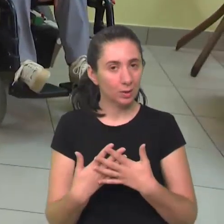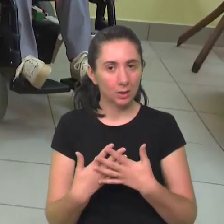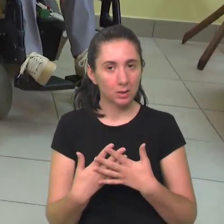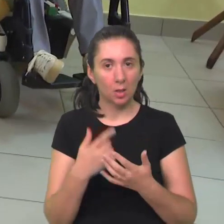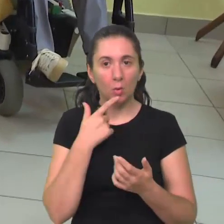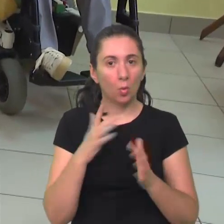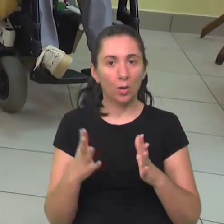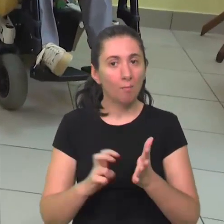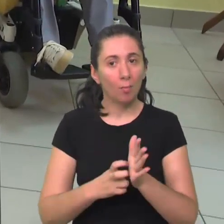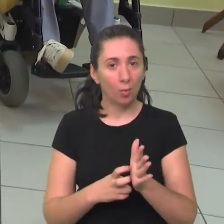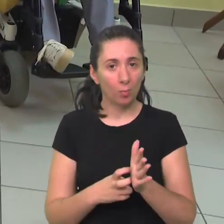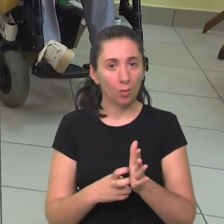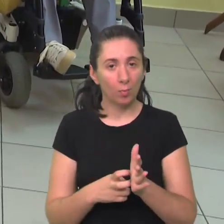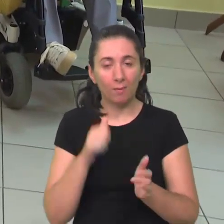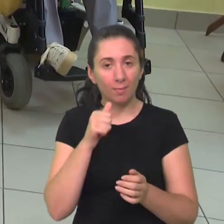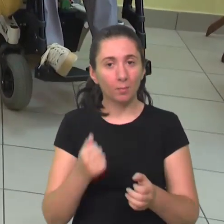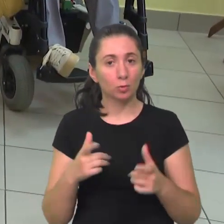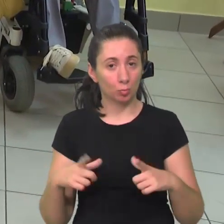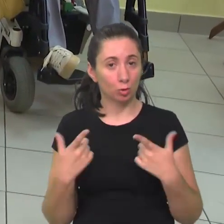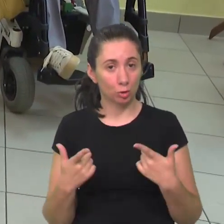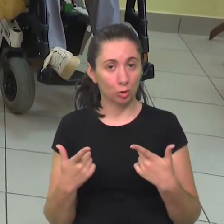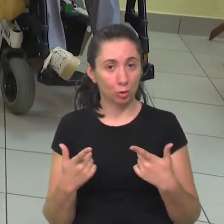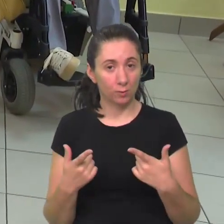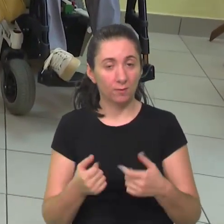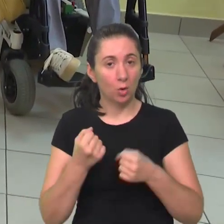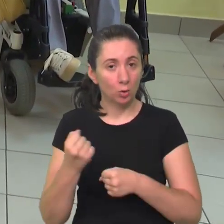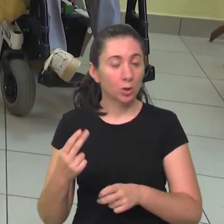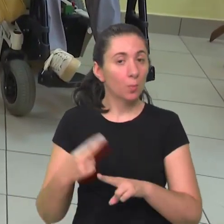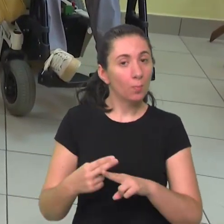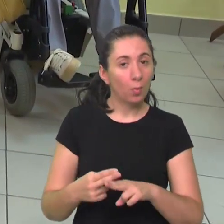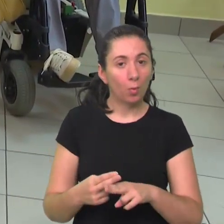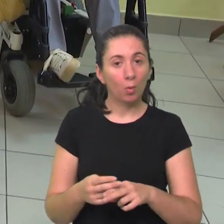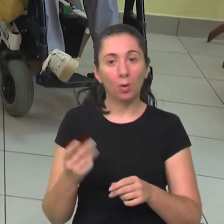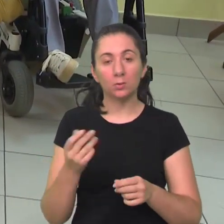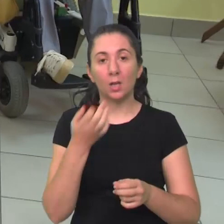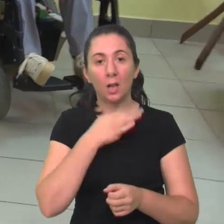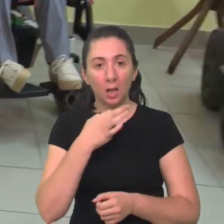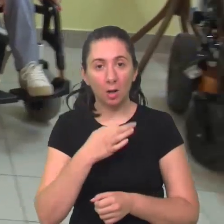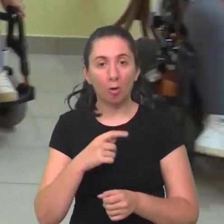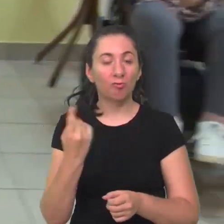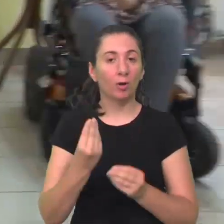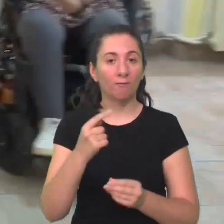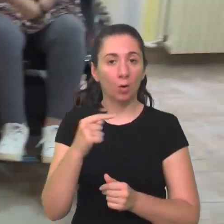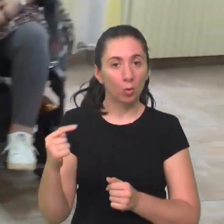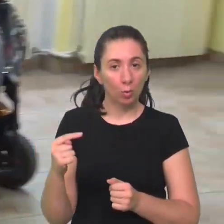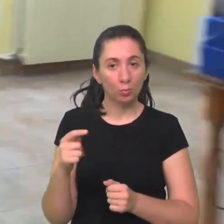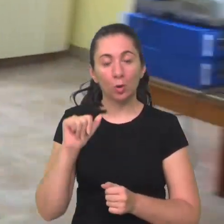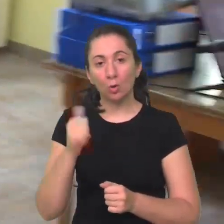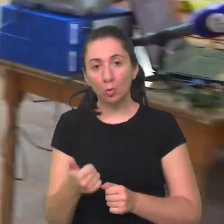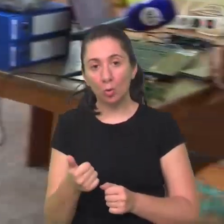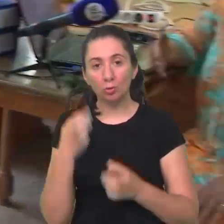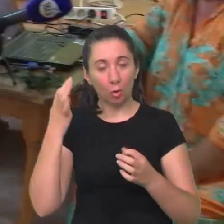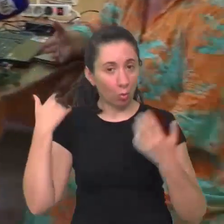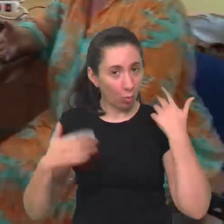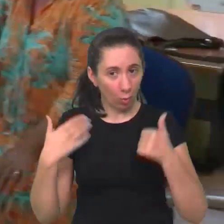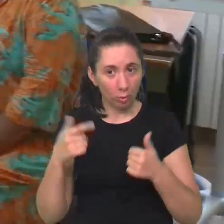koji nemamo nikakvih problema i ne možemo živjeti, i onda nosite se s bolešću, nosite se s lijekovima, nus pojavama i onda još